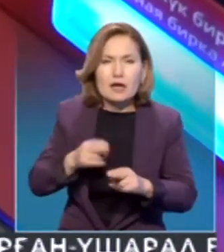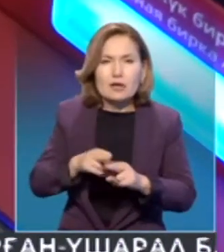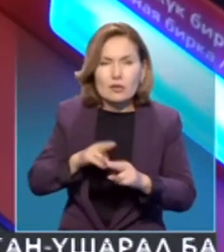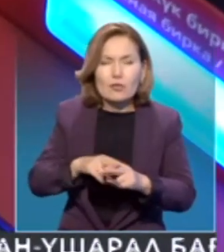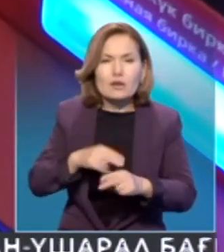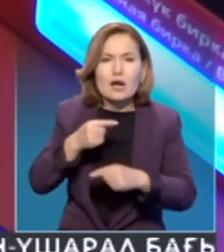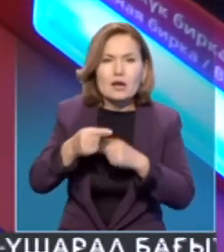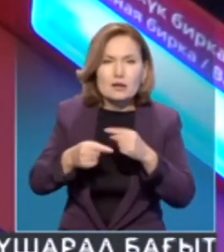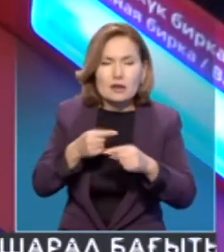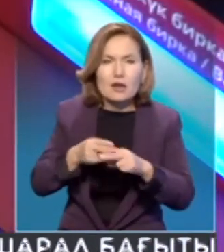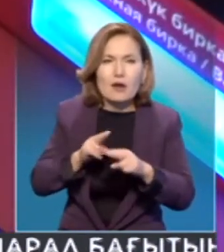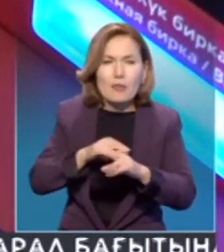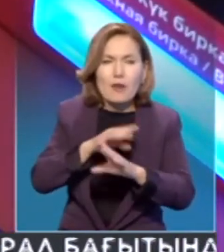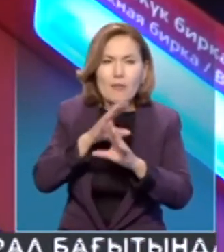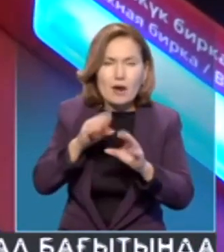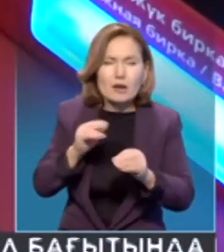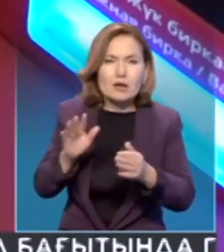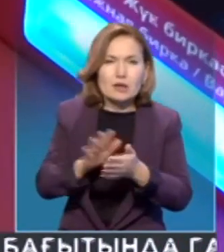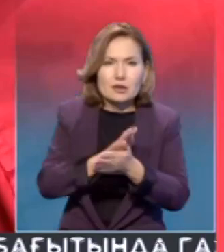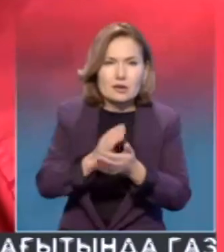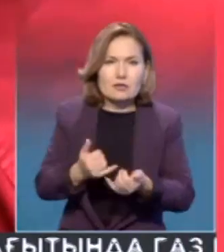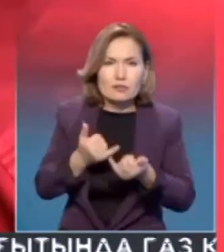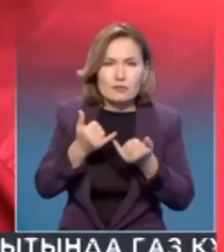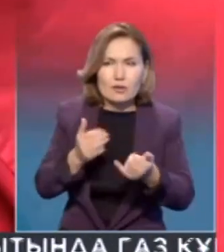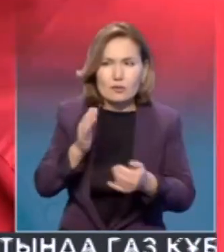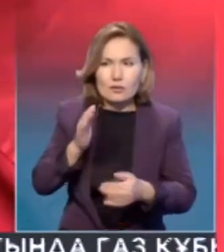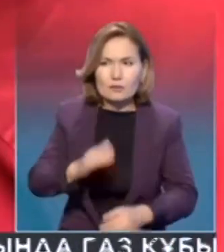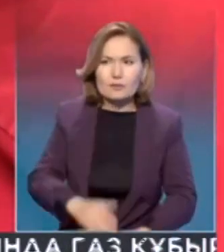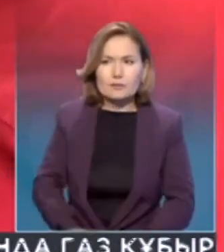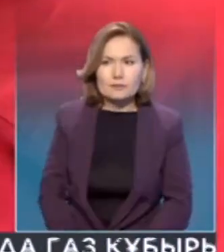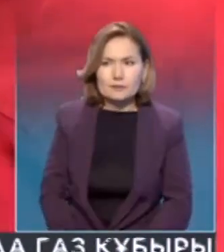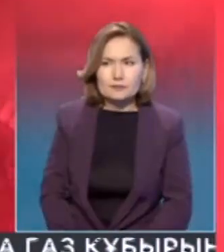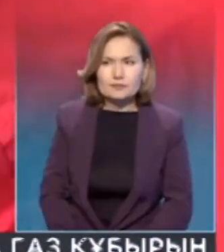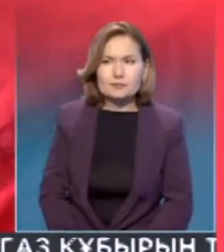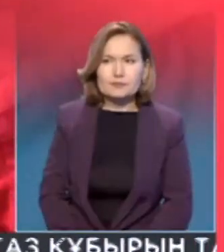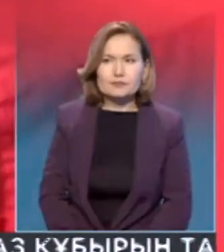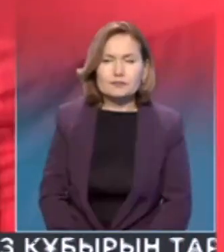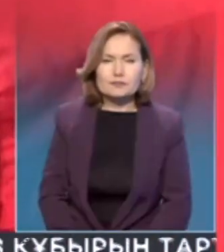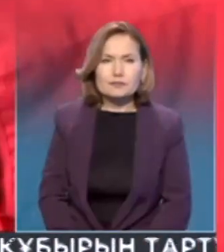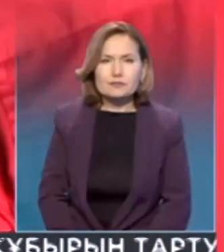арқылы тегін болып қала бермек. Қуан Нұрақын, Ержан Жаңбырбай, Қазақстан ұлттық телеарнасы.